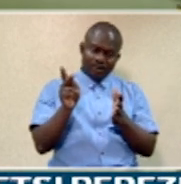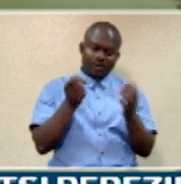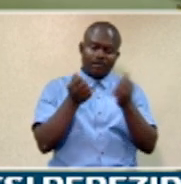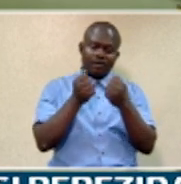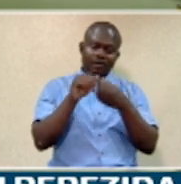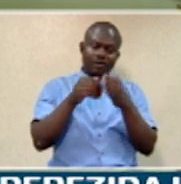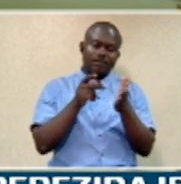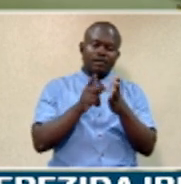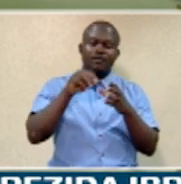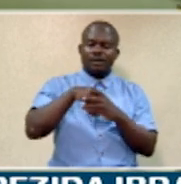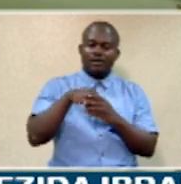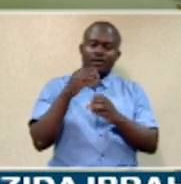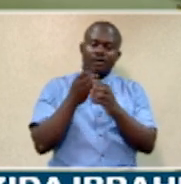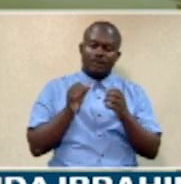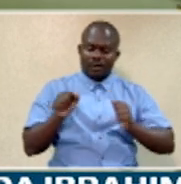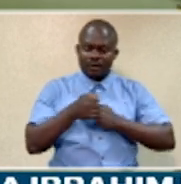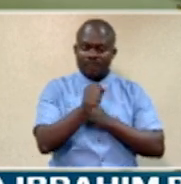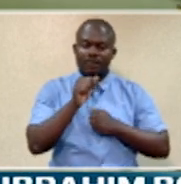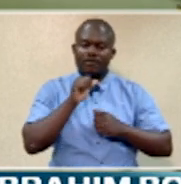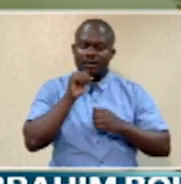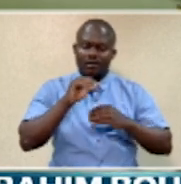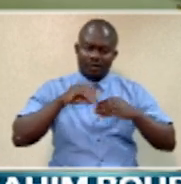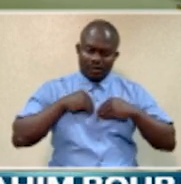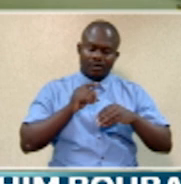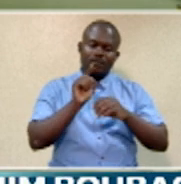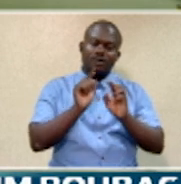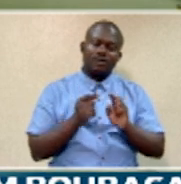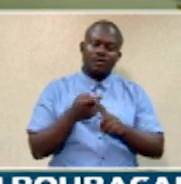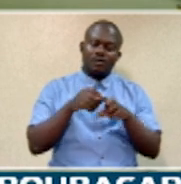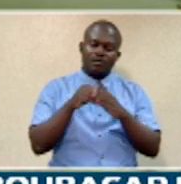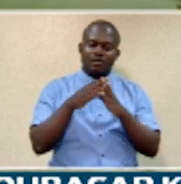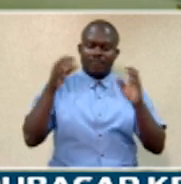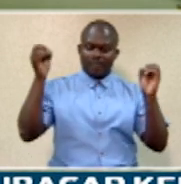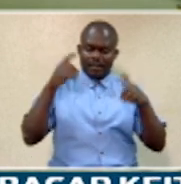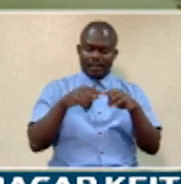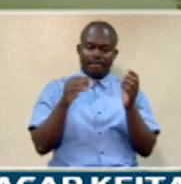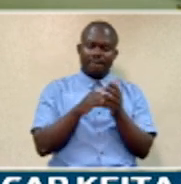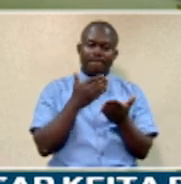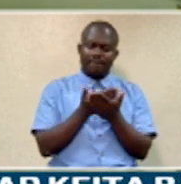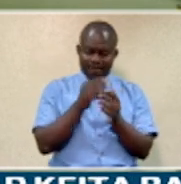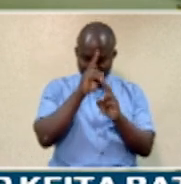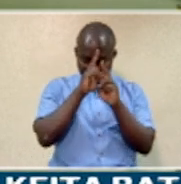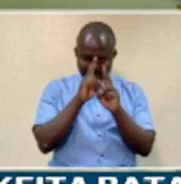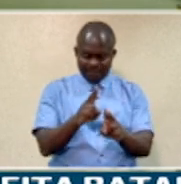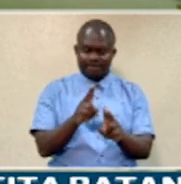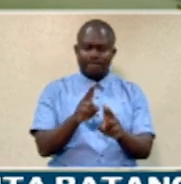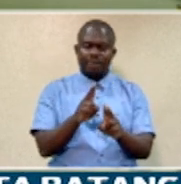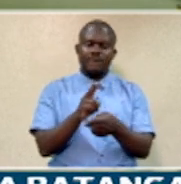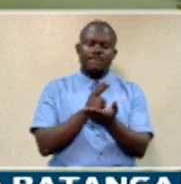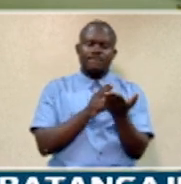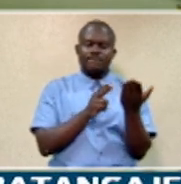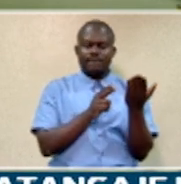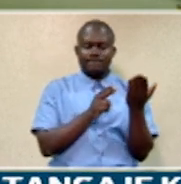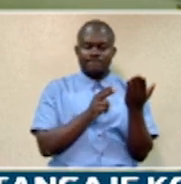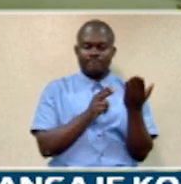zakodeshejwe zitwara abamukerarugendo zaremerewe kuva no kujya muri Kigali ariko safwa kubahiriza